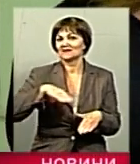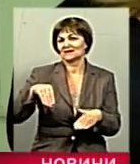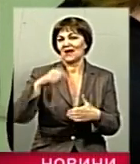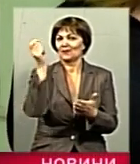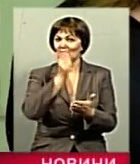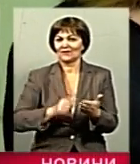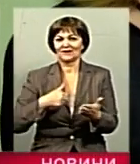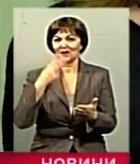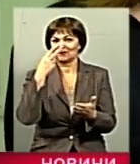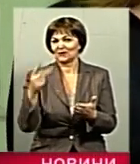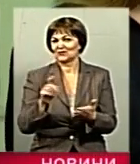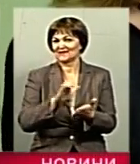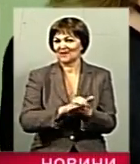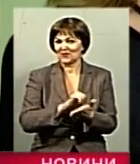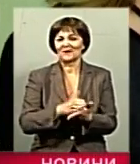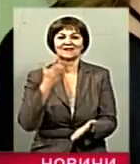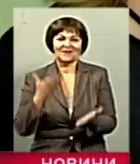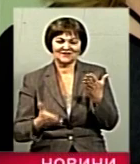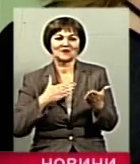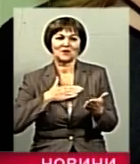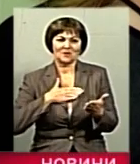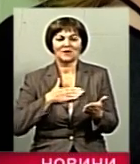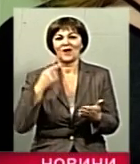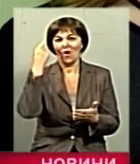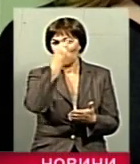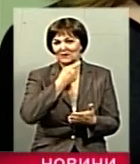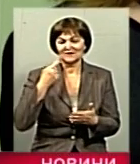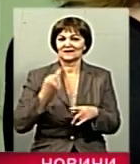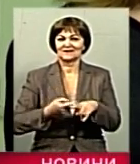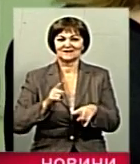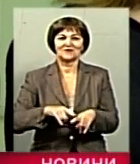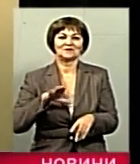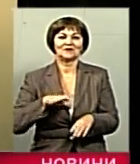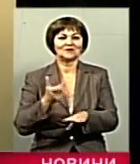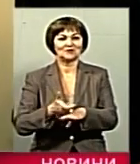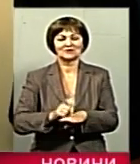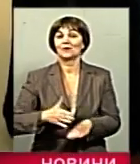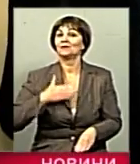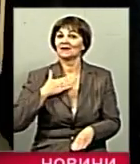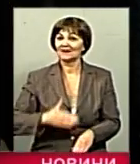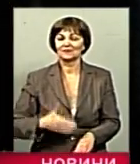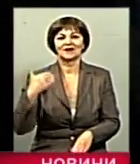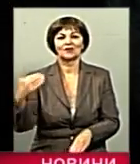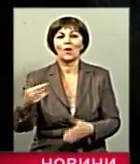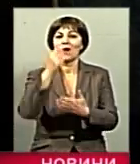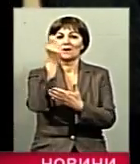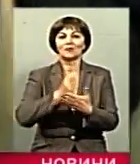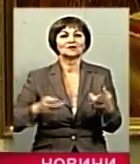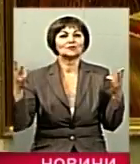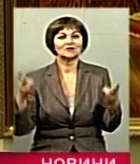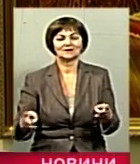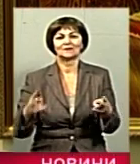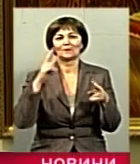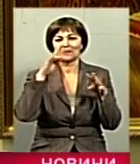я бачу, що щось знайоме. Напевно, це моє обличчя. Це було дуже приємно. Твори Юрія Дубініна потребують від